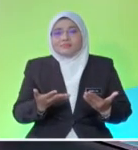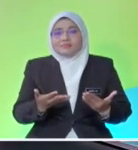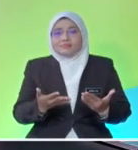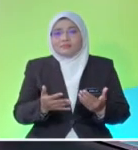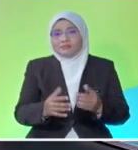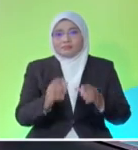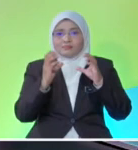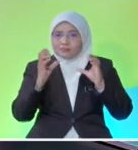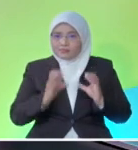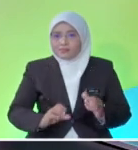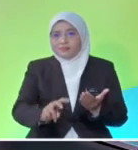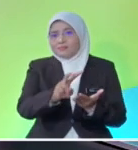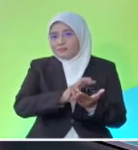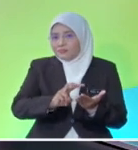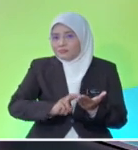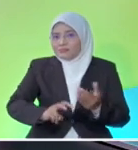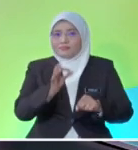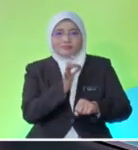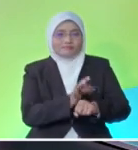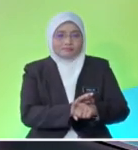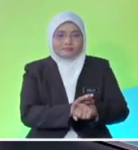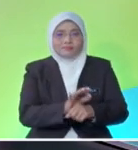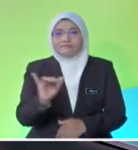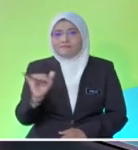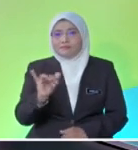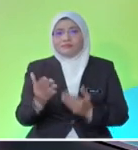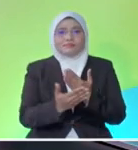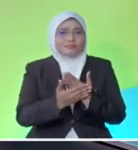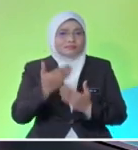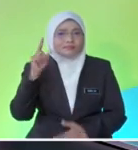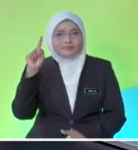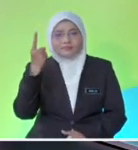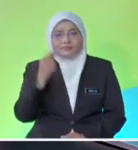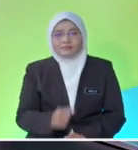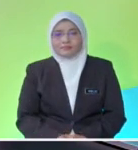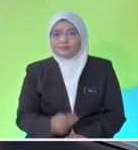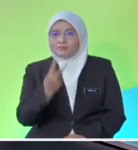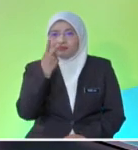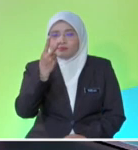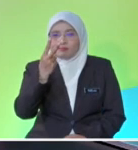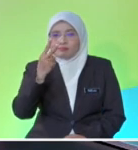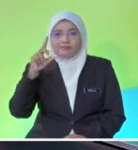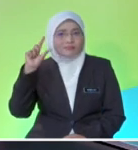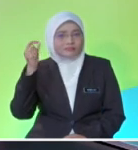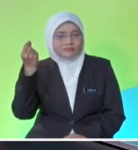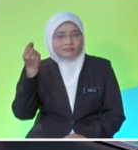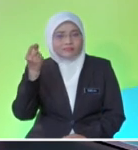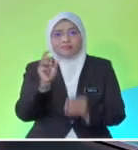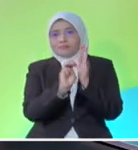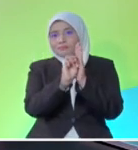sahaja. Tengok sahaja pada jarum minit dia ni dekat mana. Baik. Dan jarum jam dia ni dekat